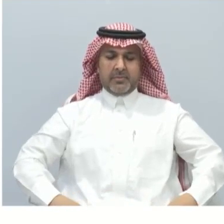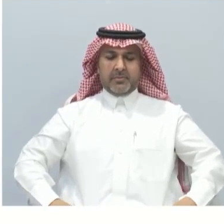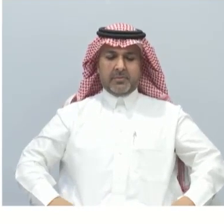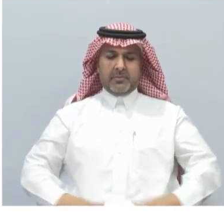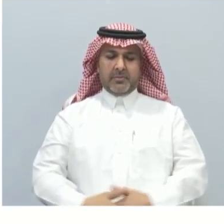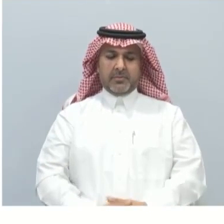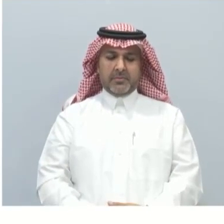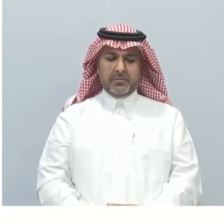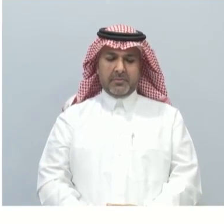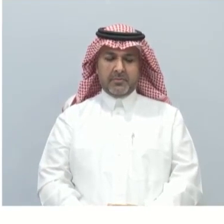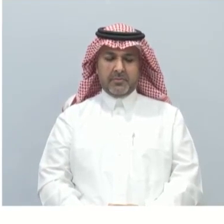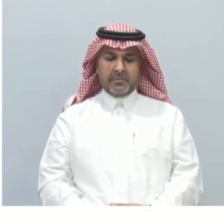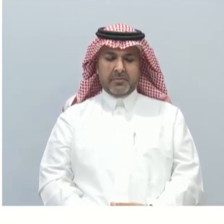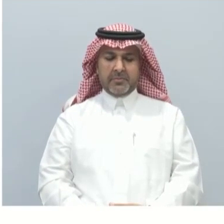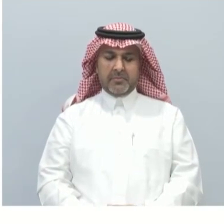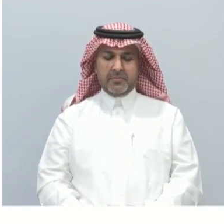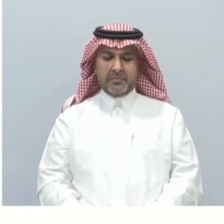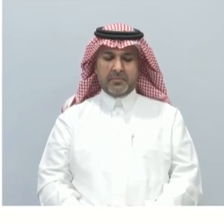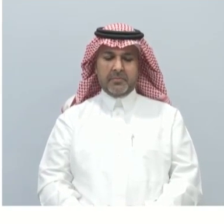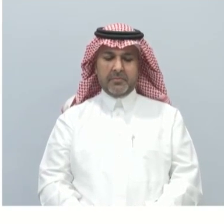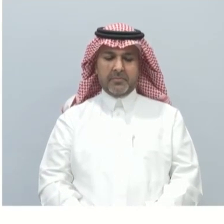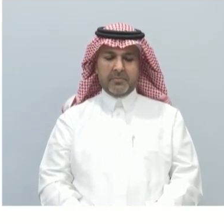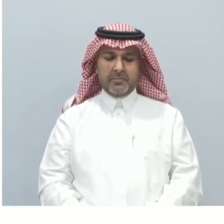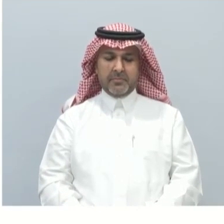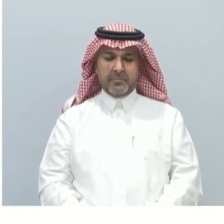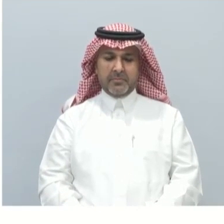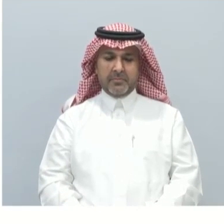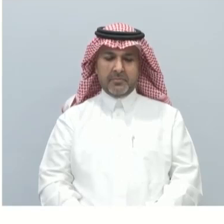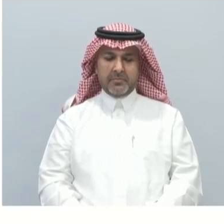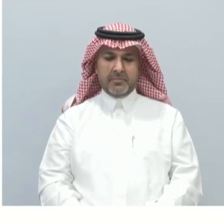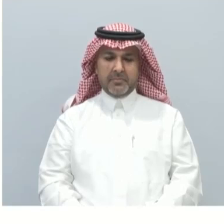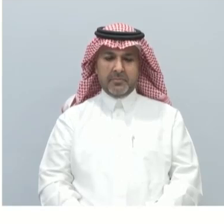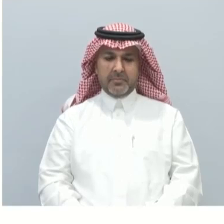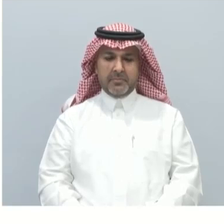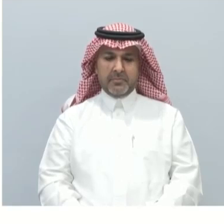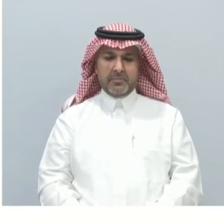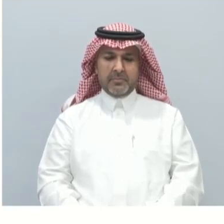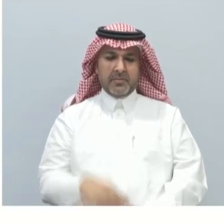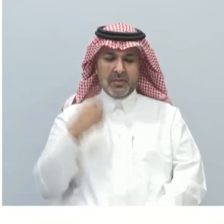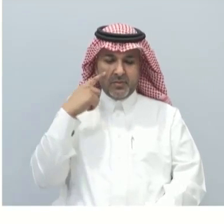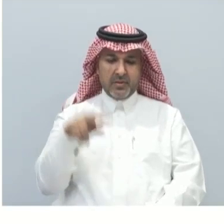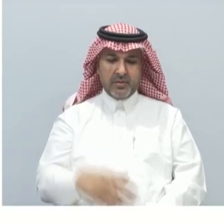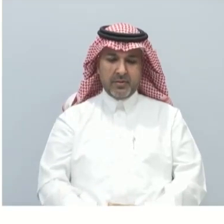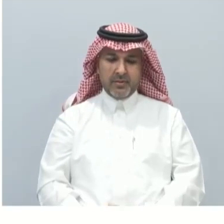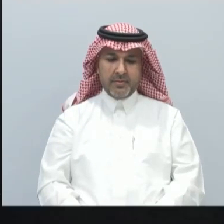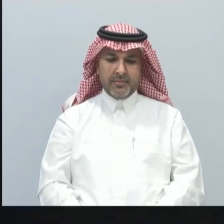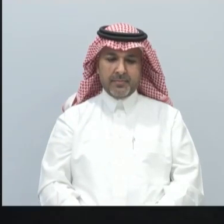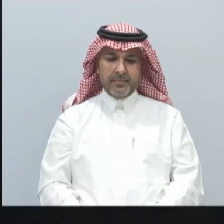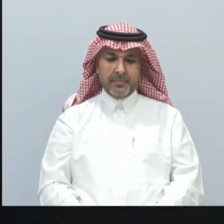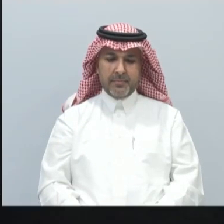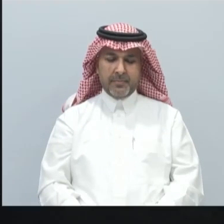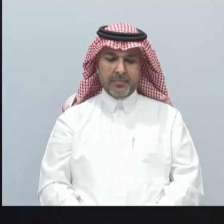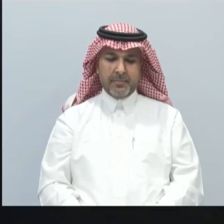شفنا مثل هالمسائل ان شاء الله تكون بسيطه على الجميع ننتقل الحين ايها الاخوه الكرام الى العمليات